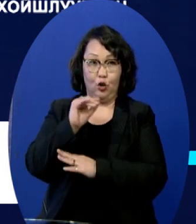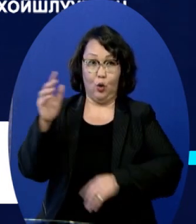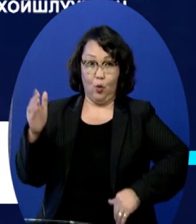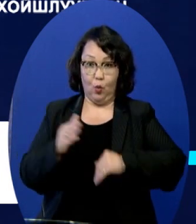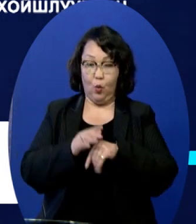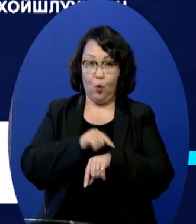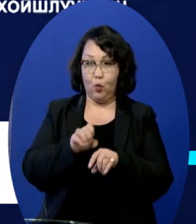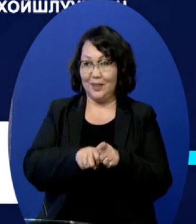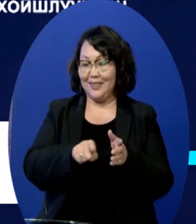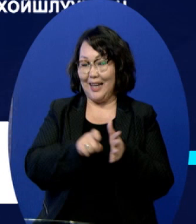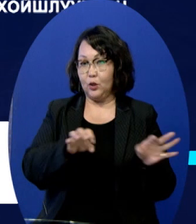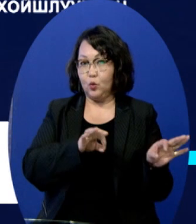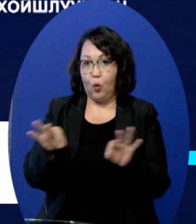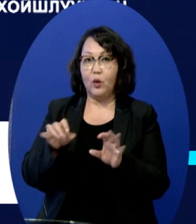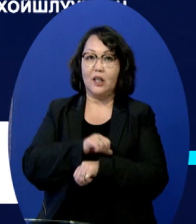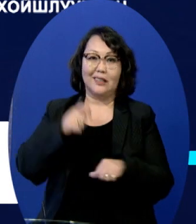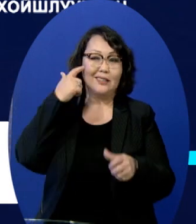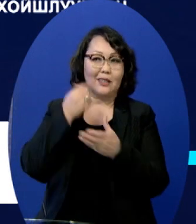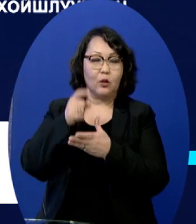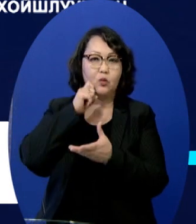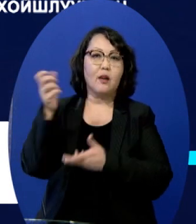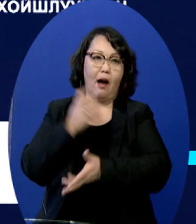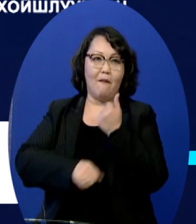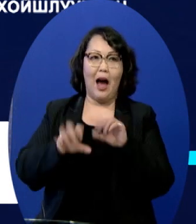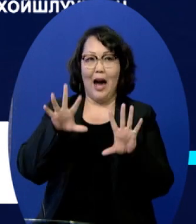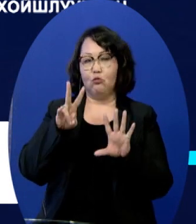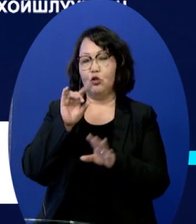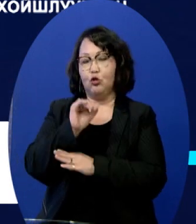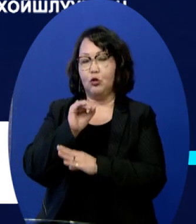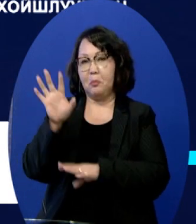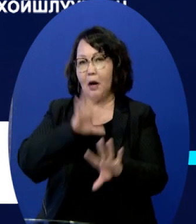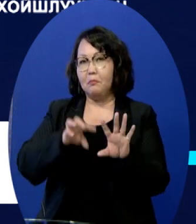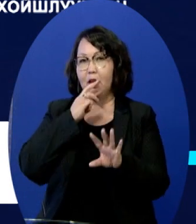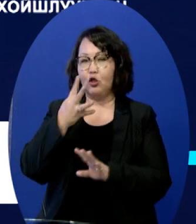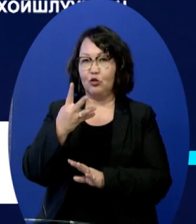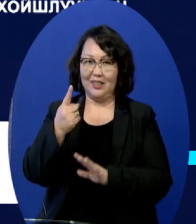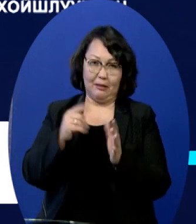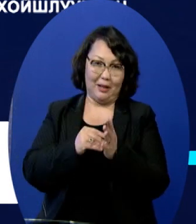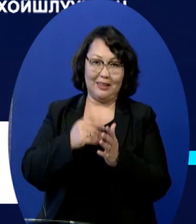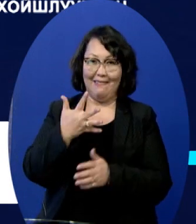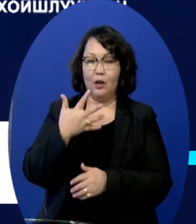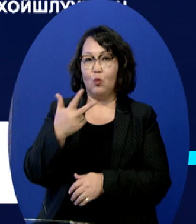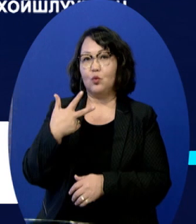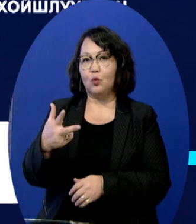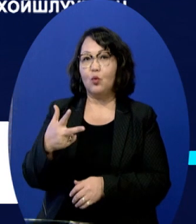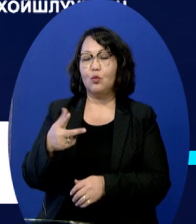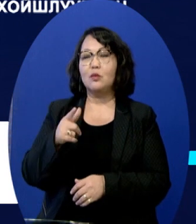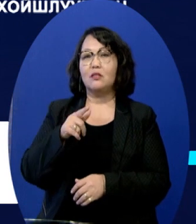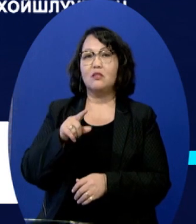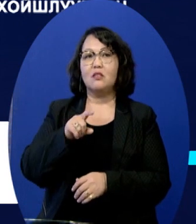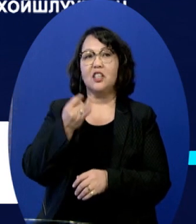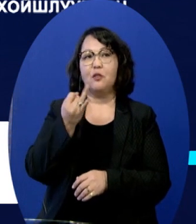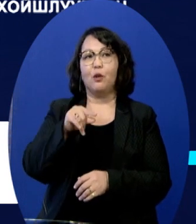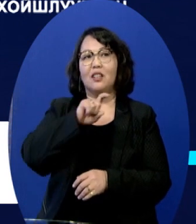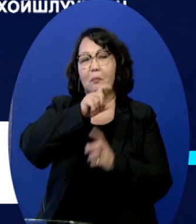иргэдийн хүсэлтийг авч байгаа юм а. Энэ сарын 11-ний өдрийн байдлаарх мэдээллээр нийт 41,533 зээлдэгчийн 2.2